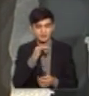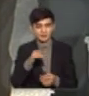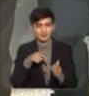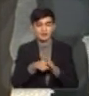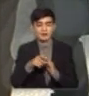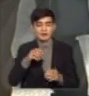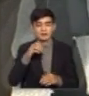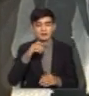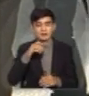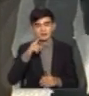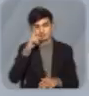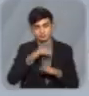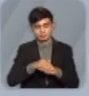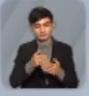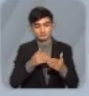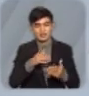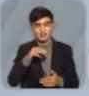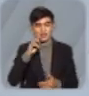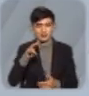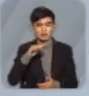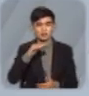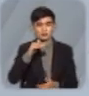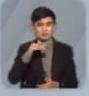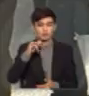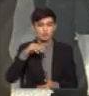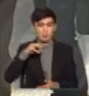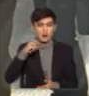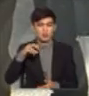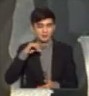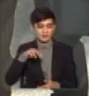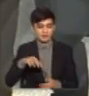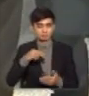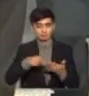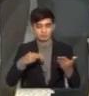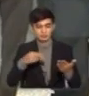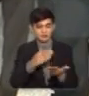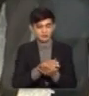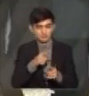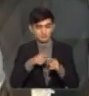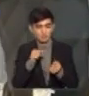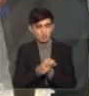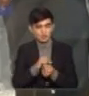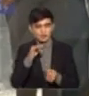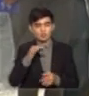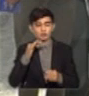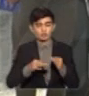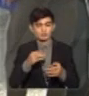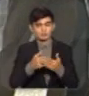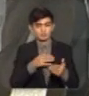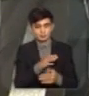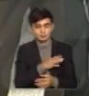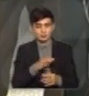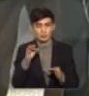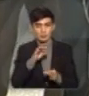аудан әкімінің міндетін атқарушы болған Н. Жұмаділ есімді адамның қолы қойылған. Судья жер телімдері бірнеше елді